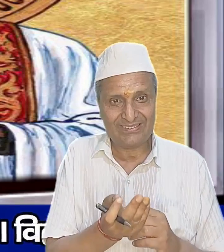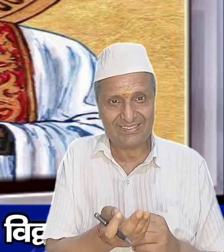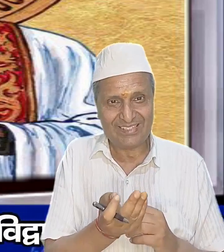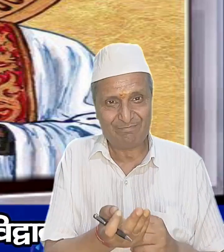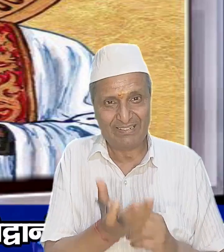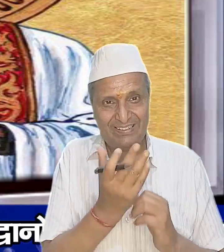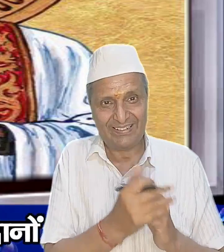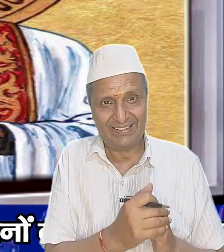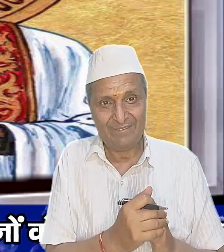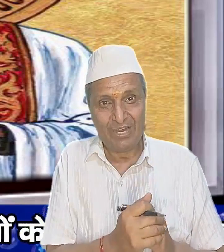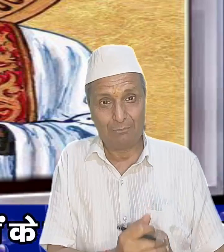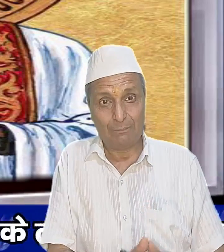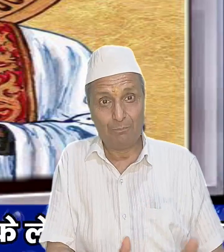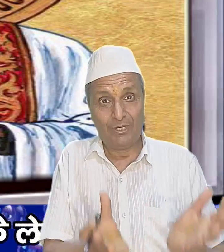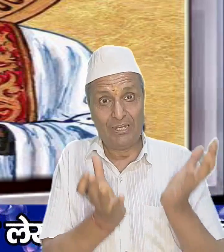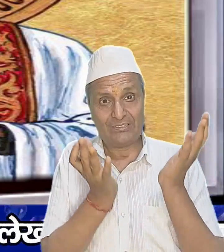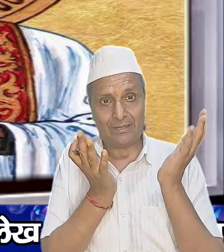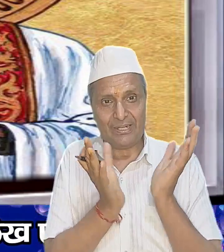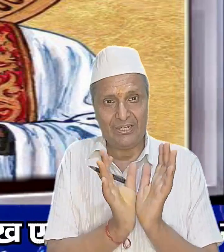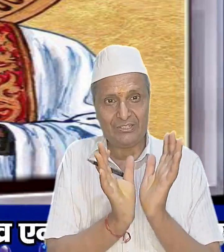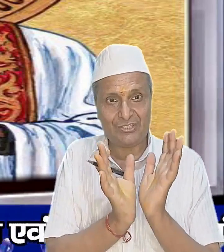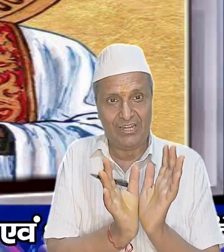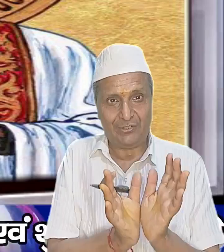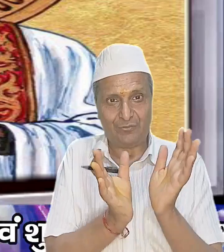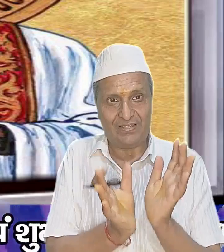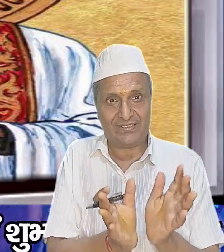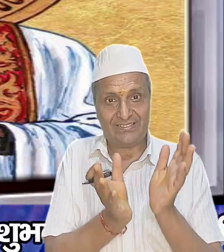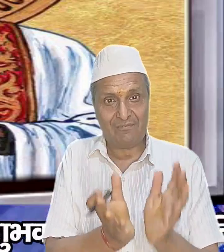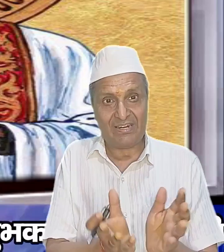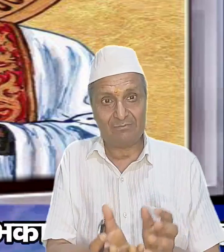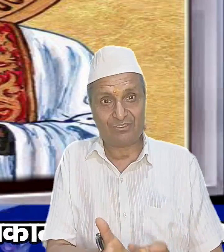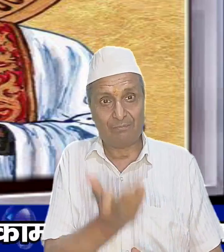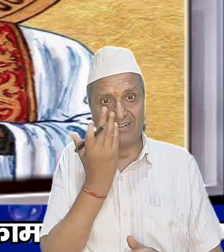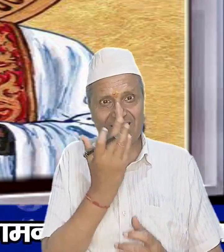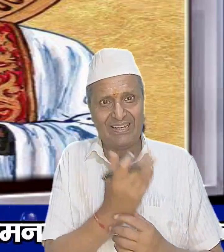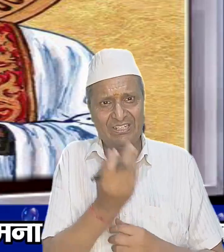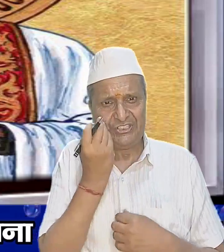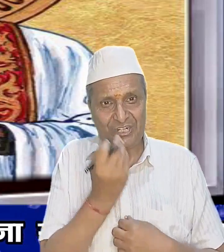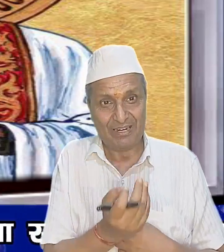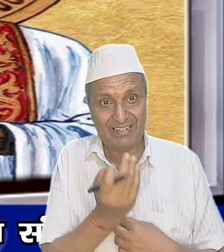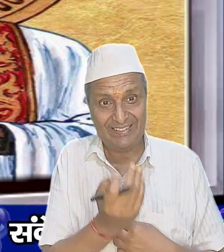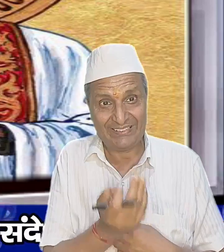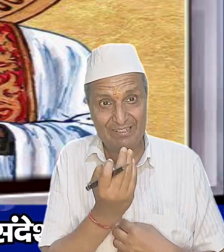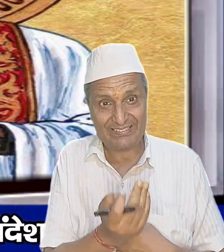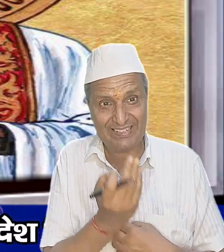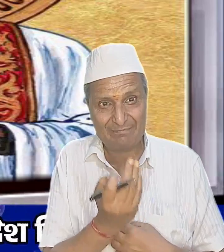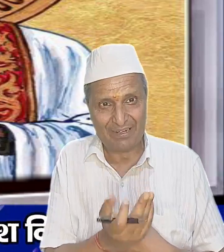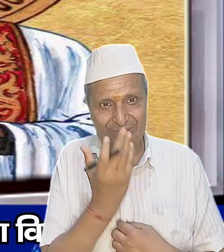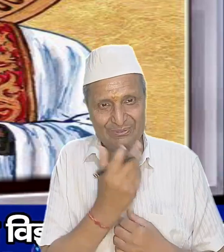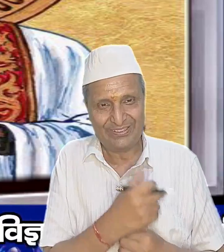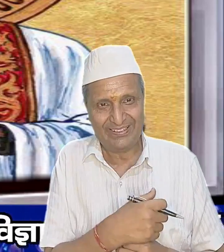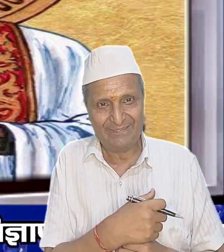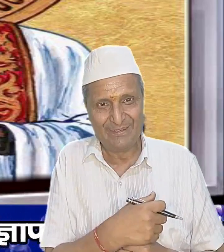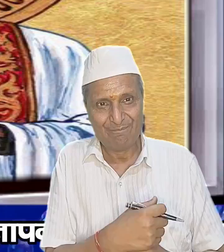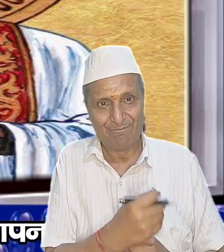बदल रहे हैं, पैसे भी ले रहे हैं और डर के मारे बदल रहे हैं। हिंदू औरतें भी बदल रही है, उनको तो वो ईसाई बनाता चला गया, लेकिन जैन बदलने